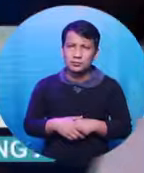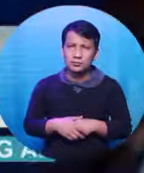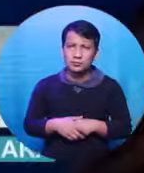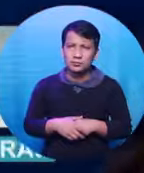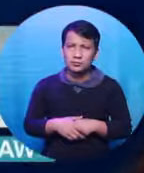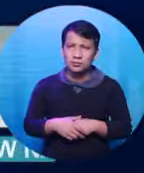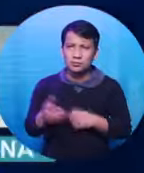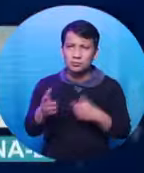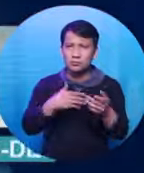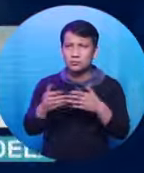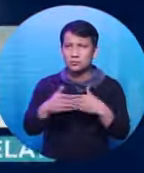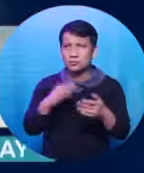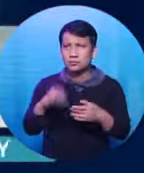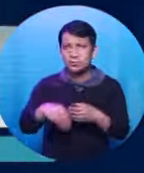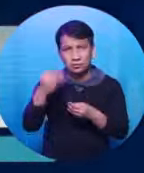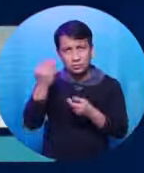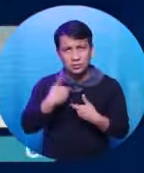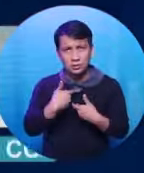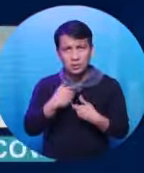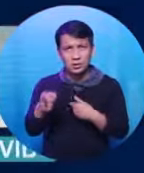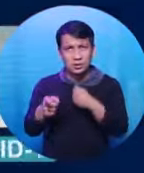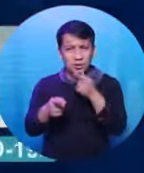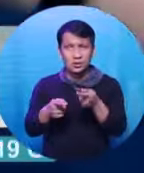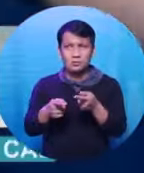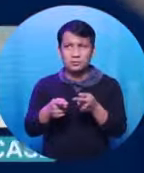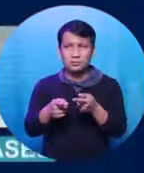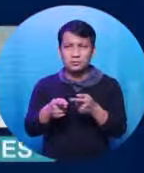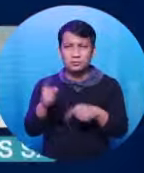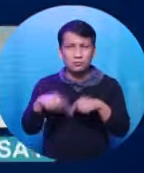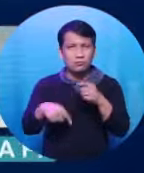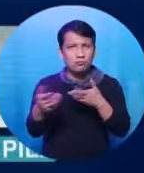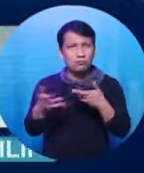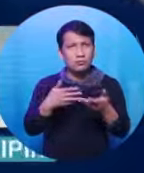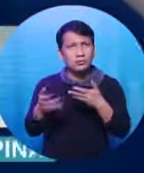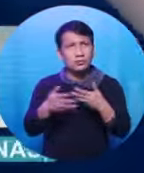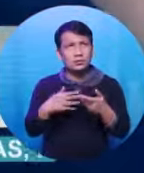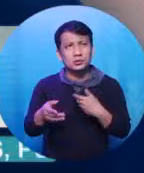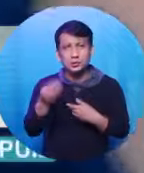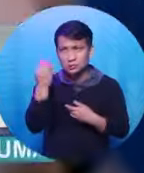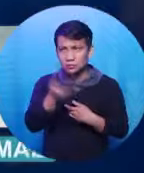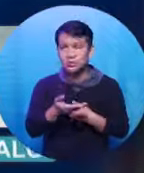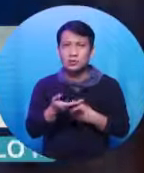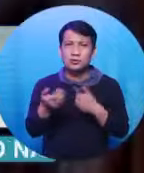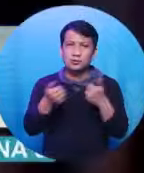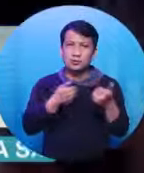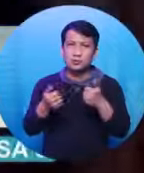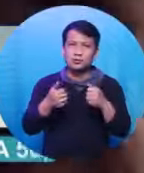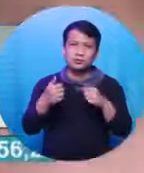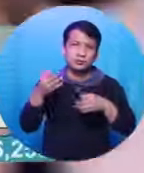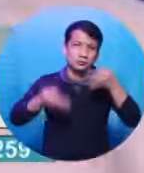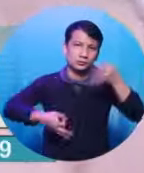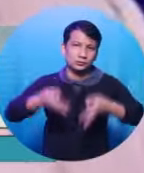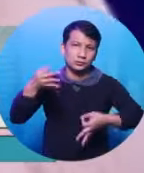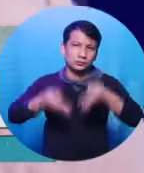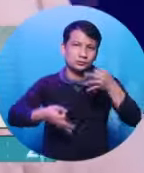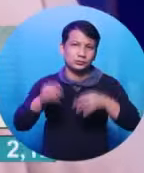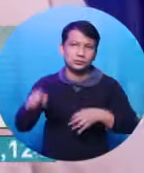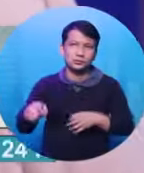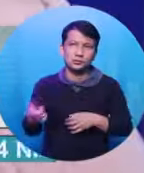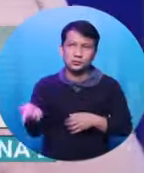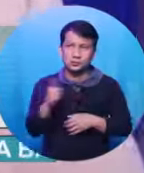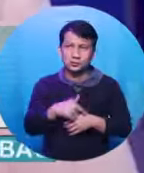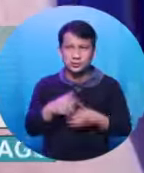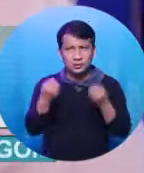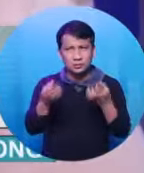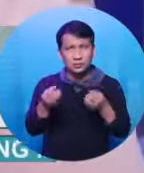pa, sana nga raw talagang wag na makipag-areglo si girl. At sana nga raw, eh talaga namang yun nga, hustisya, eh makamit niya. Pero idol,